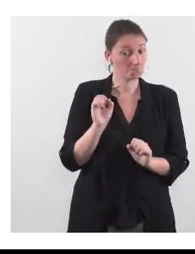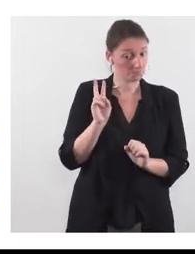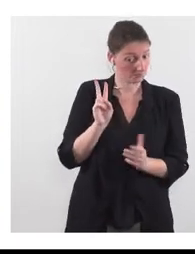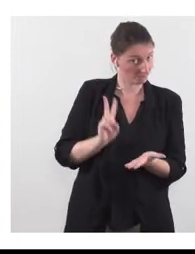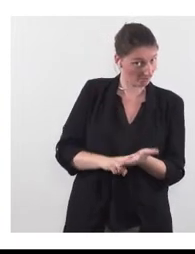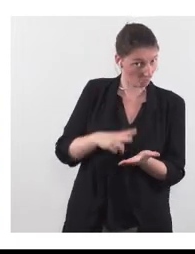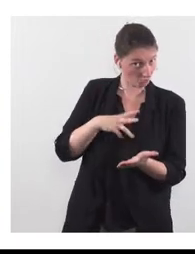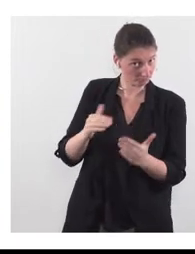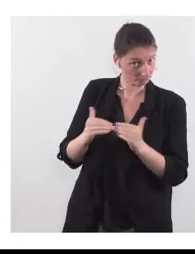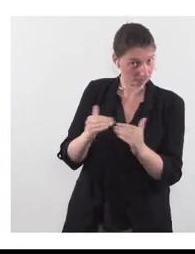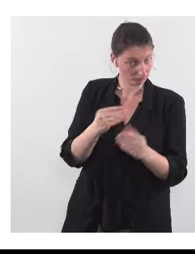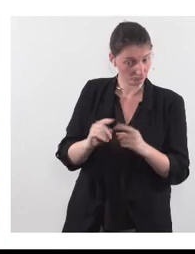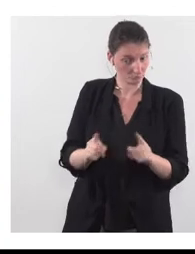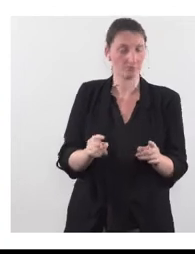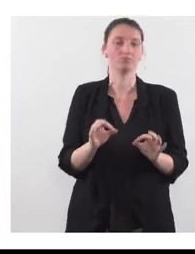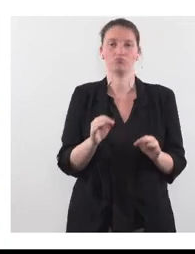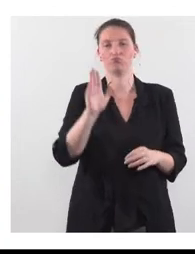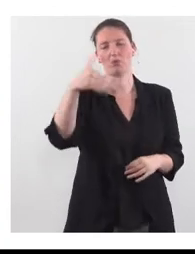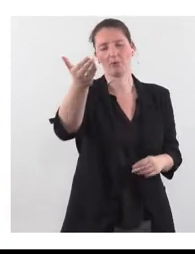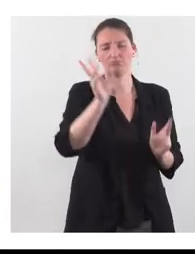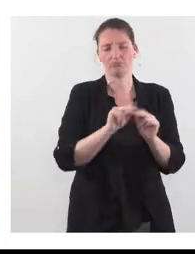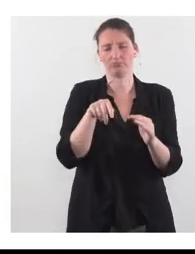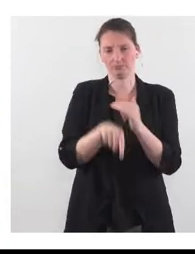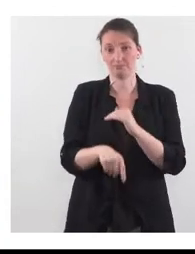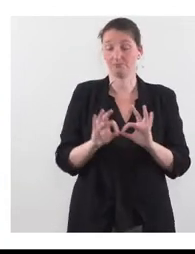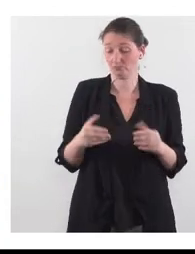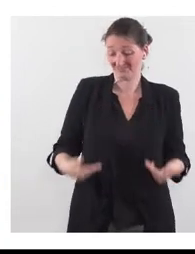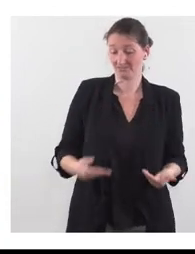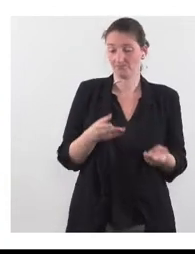l'heure. Simplement pour vous donner une idée pour le moment,